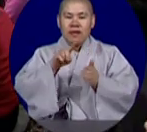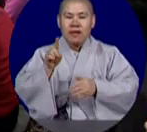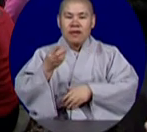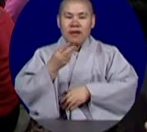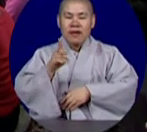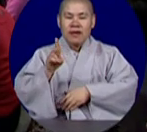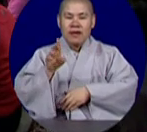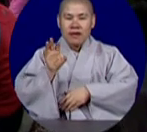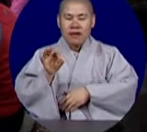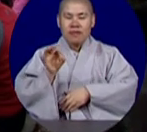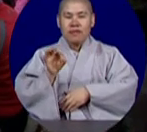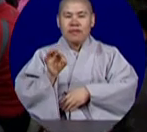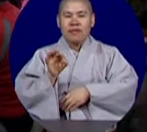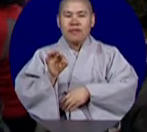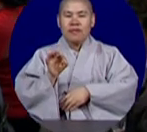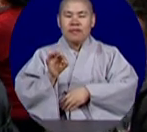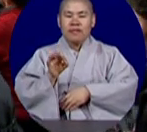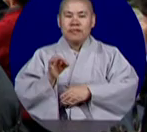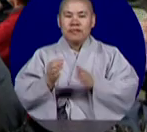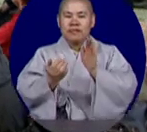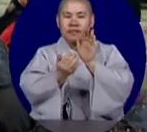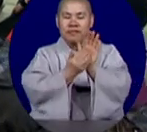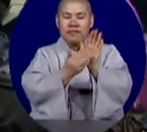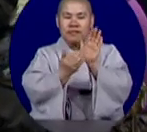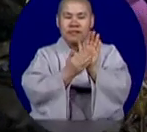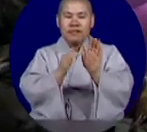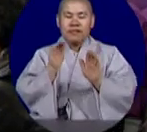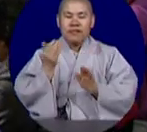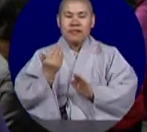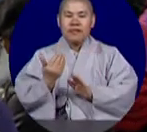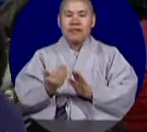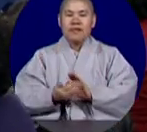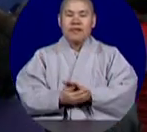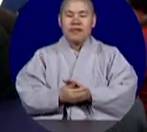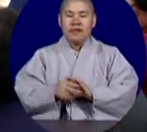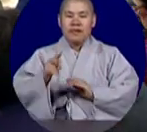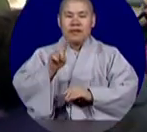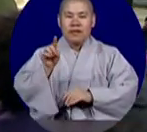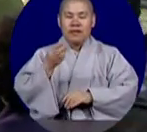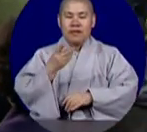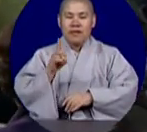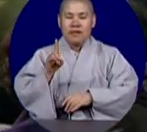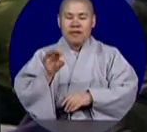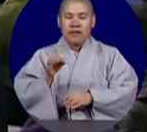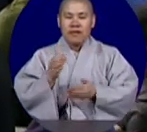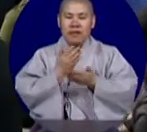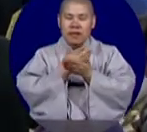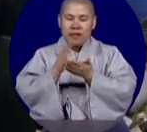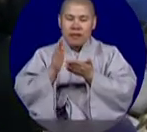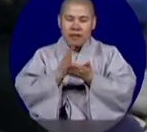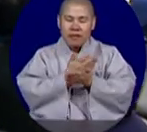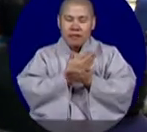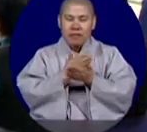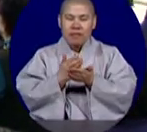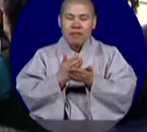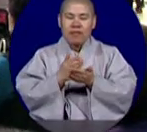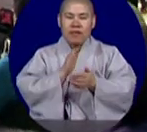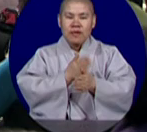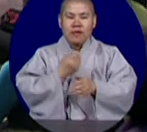사량은 자꾸 배제를 해야 되는데요. 사량은 뭐 분별이요,